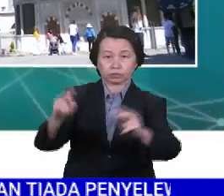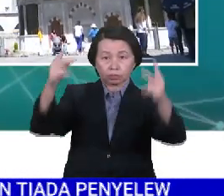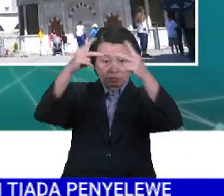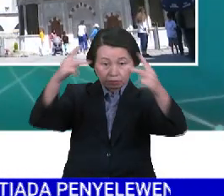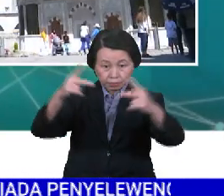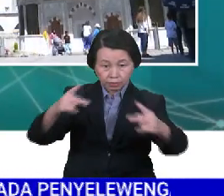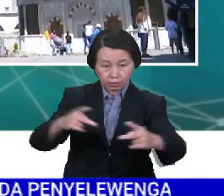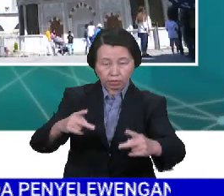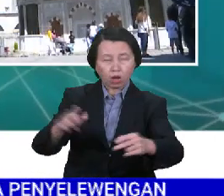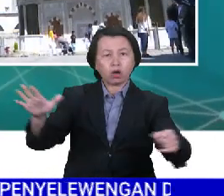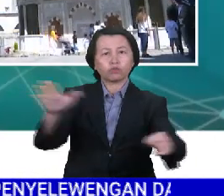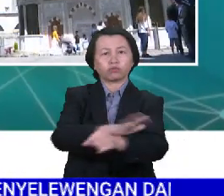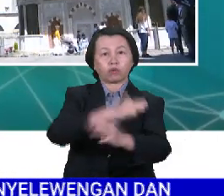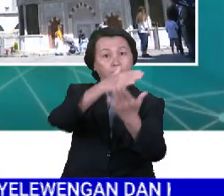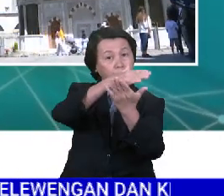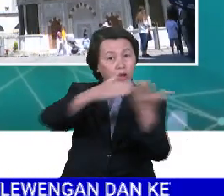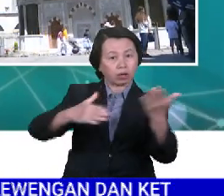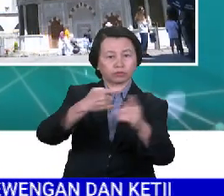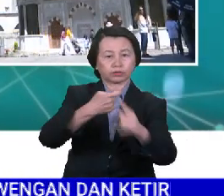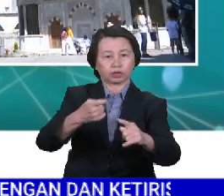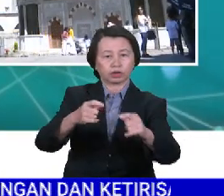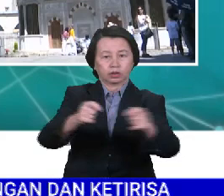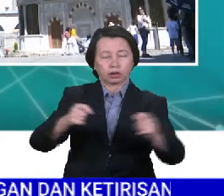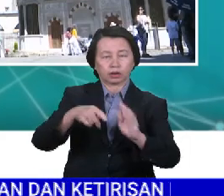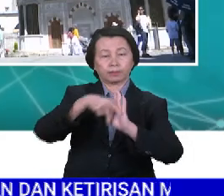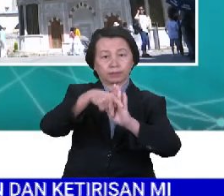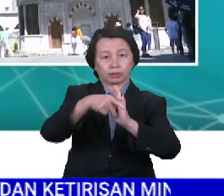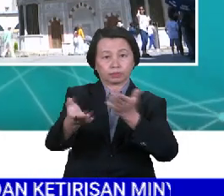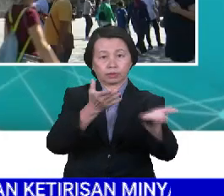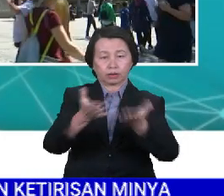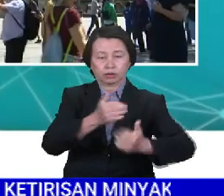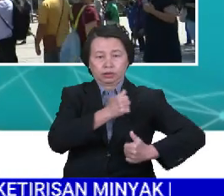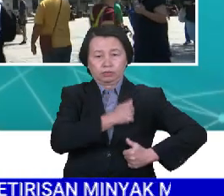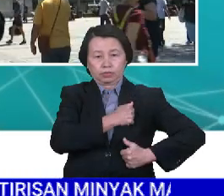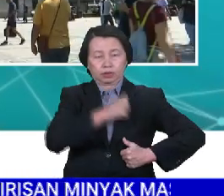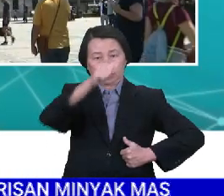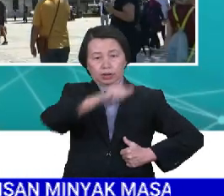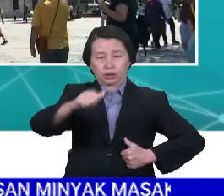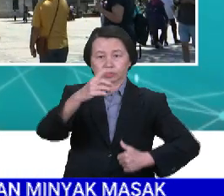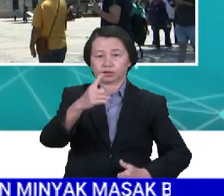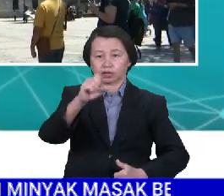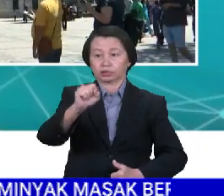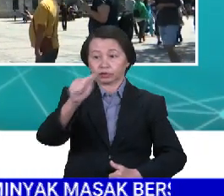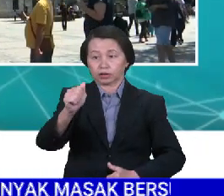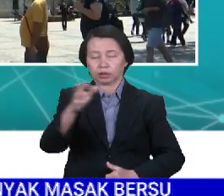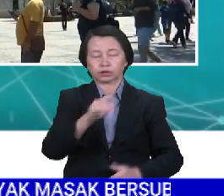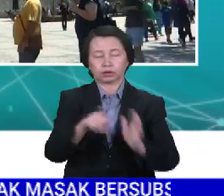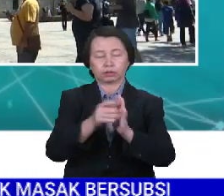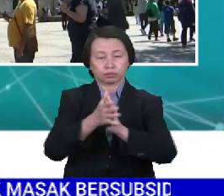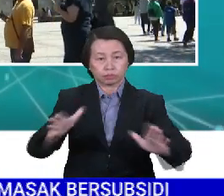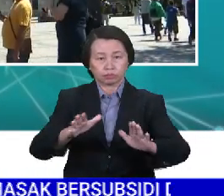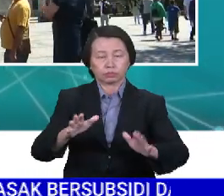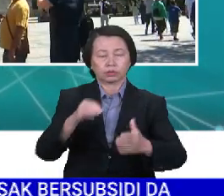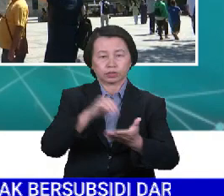Turki memenuhi hampir separuh daripada ruang pameran perkhidmatan pertahanan Asia DSA dan pameran keselamatan